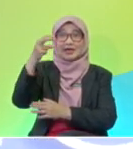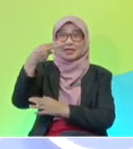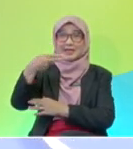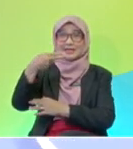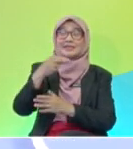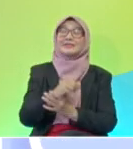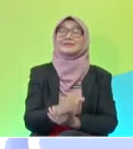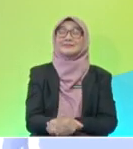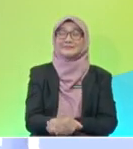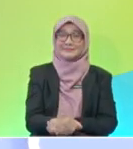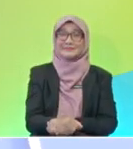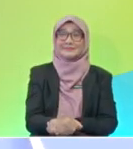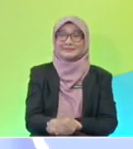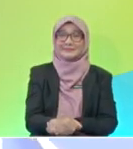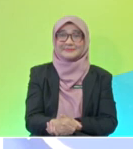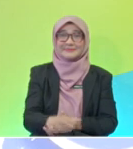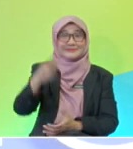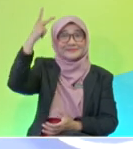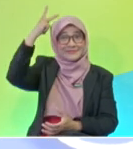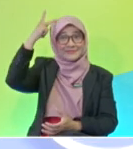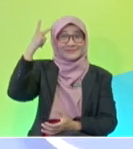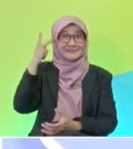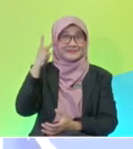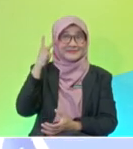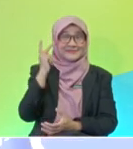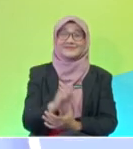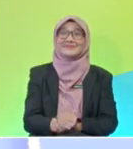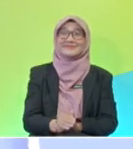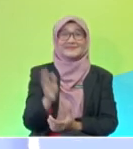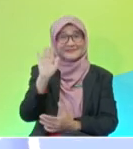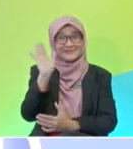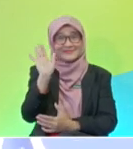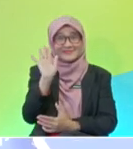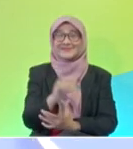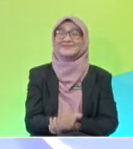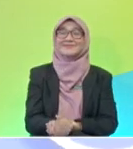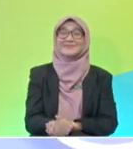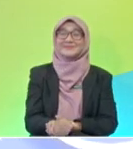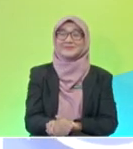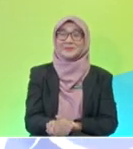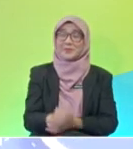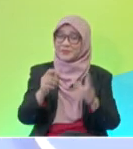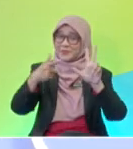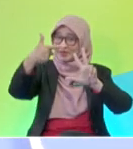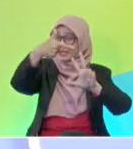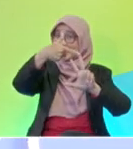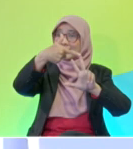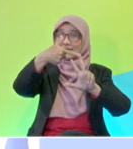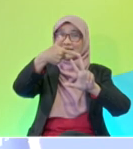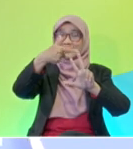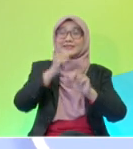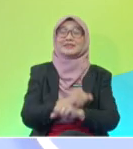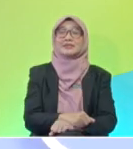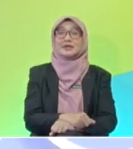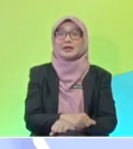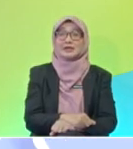seksyen 4empat Shah Alam apa khabar adik khish lambai sikit dan adik yang ketiga ialah itu dia